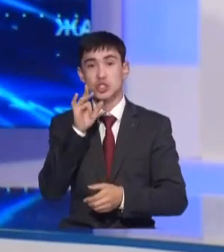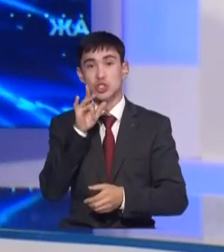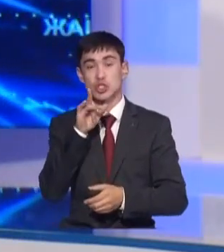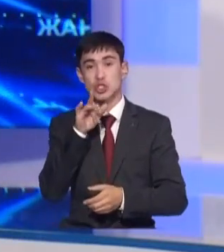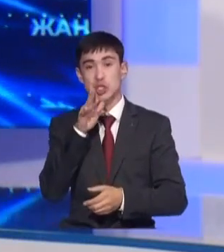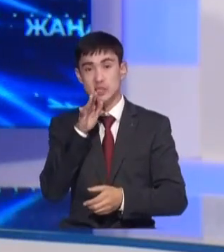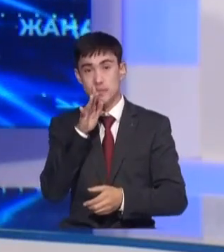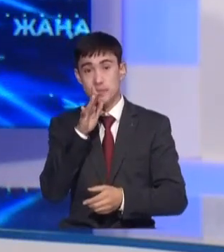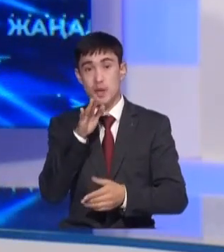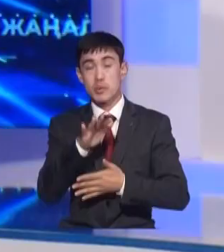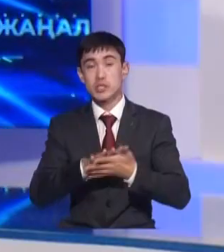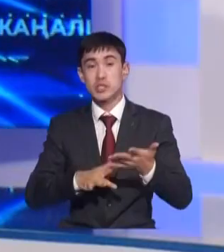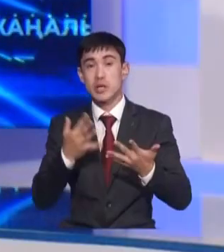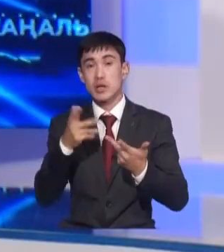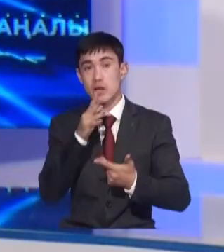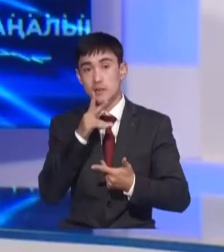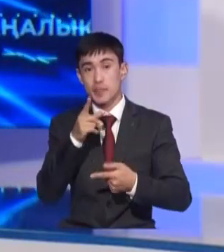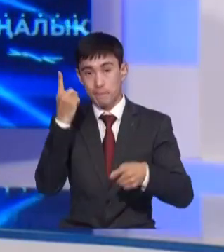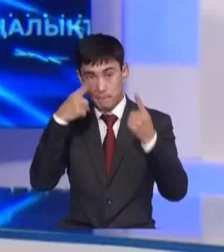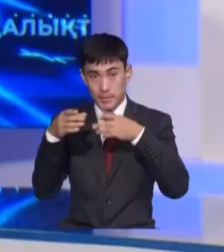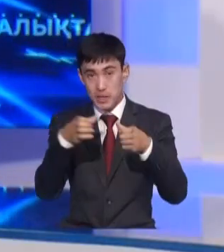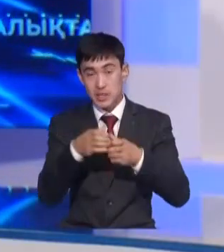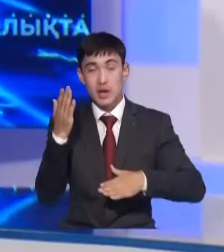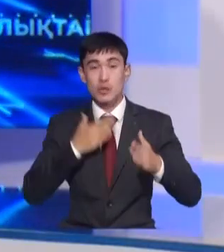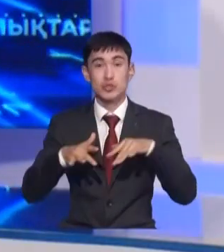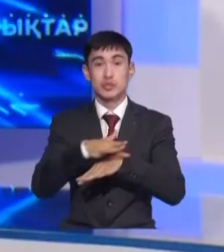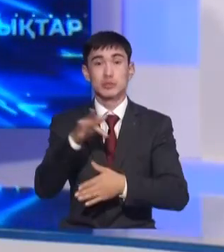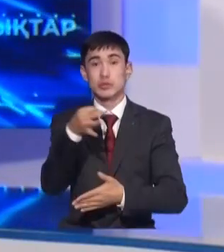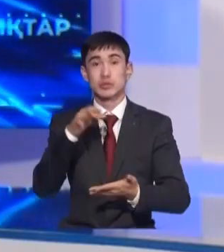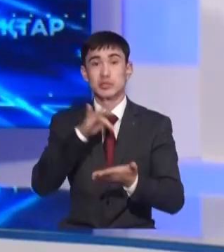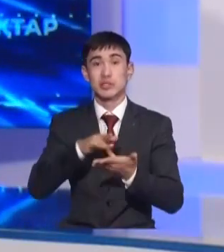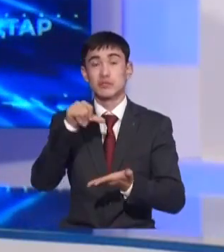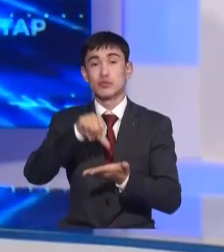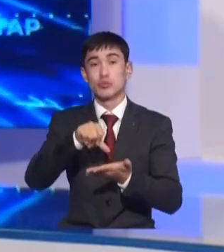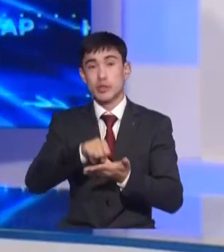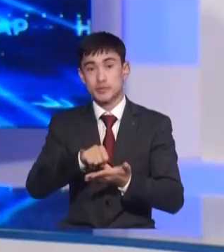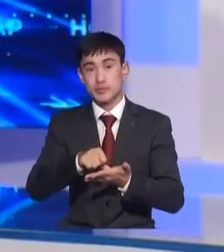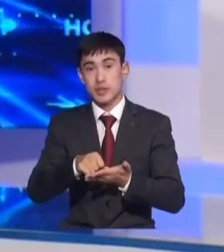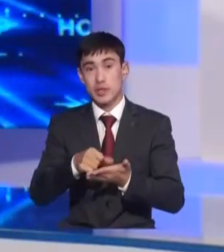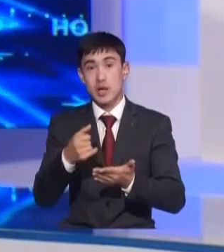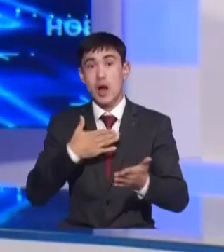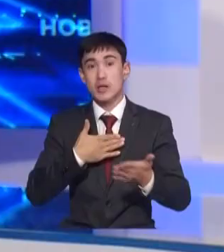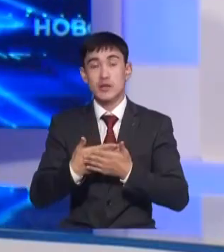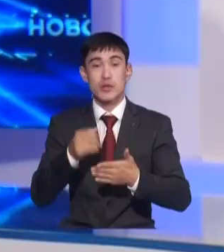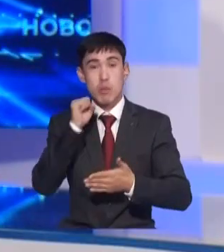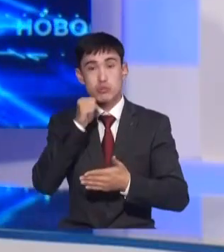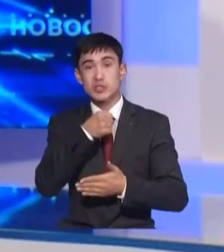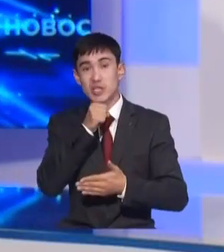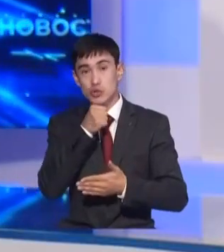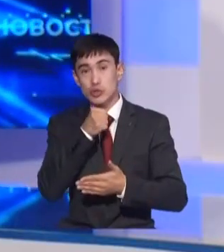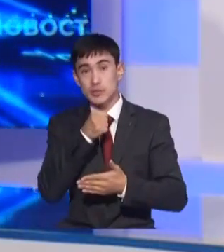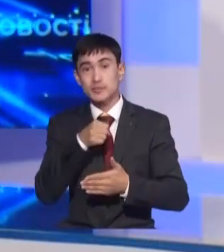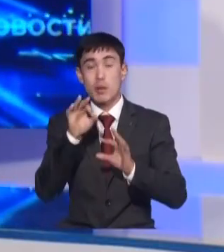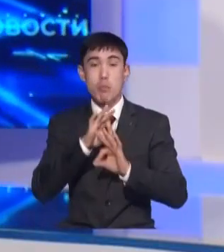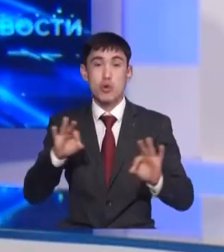На протяжении нескольких лет этот творческий коллектив радует жителей областного центра своими выступлениями. Впрочем, эти активные бабушки и дедушки